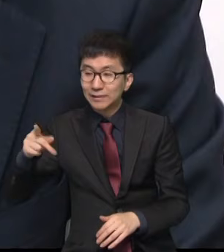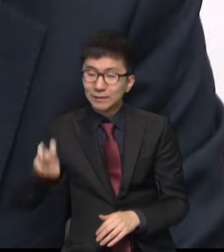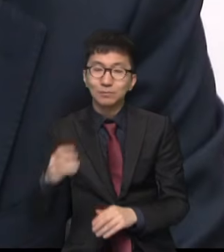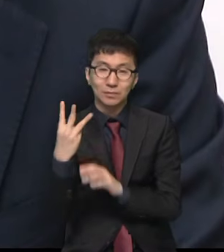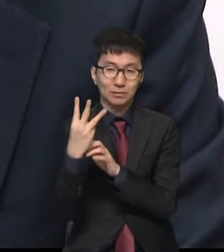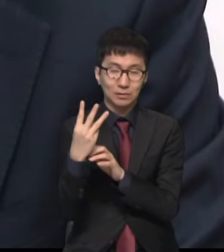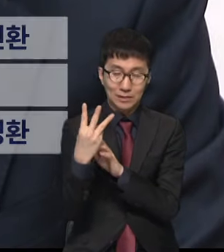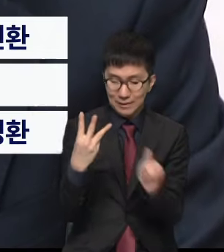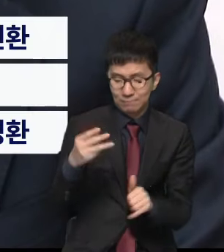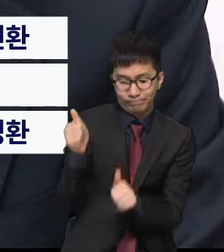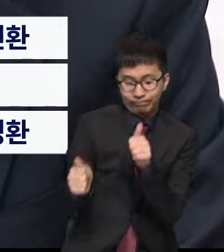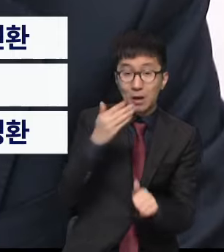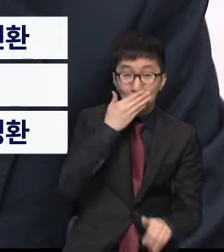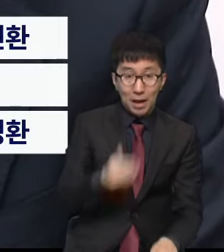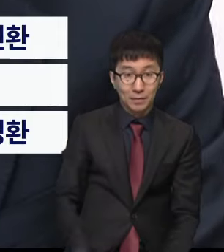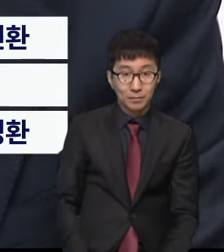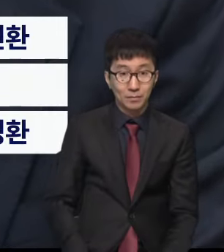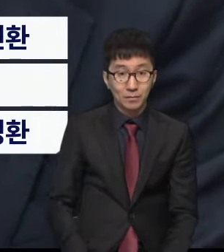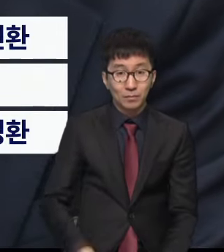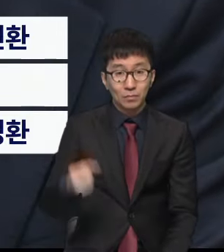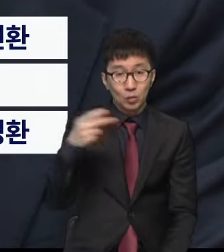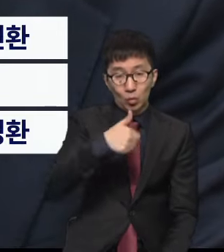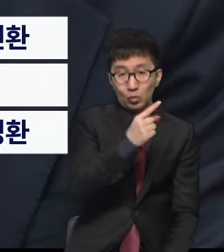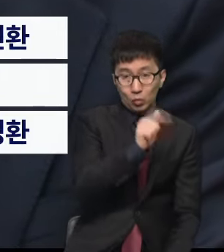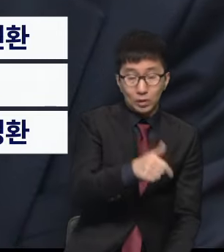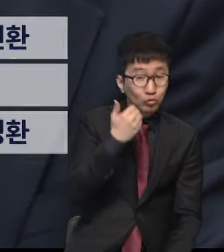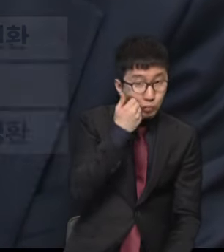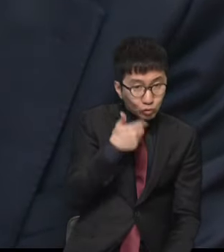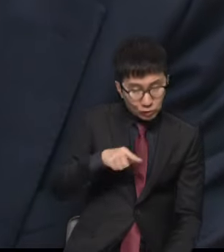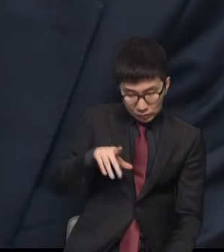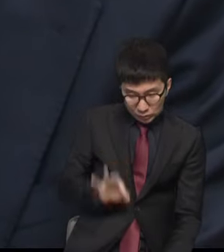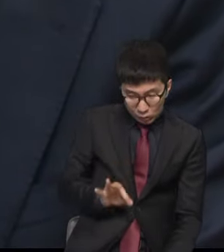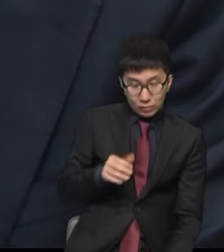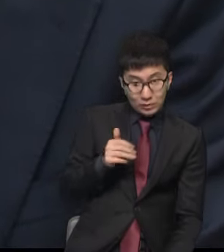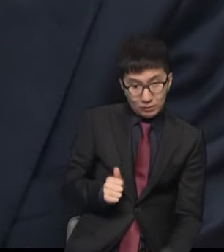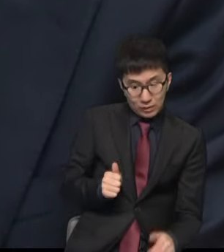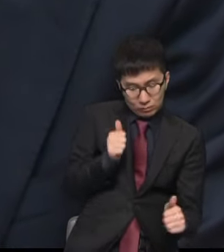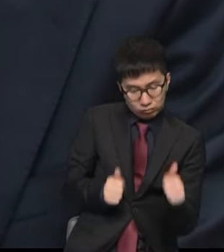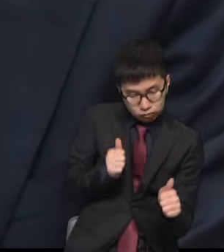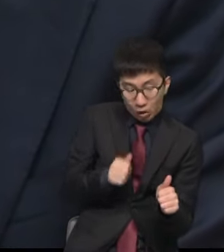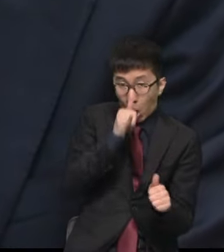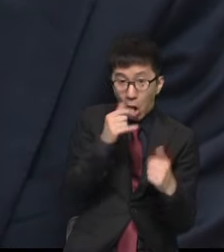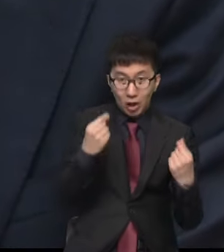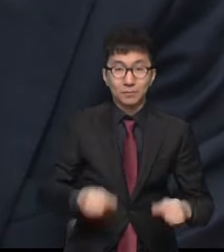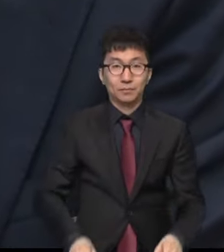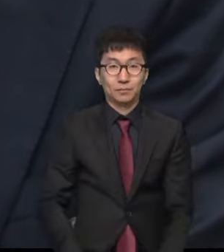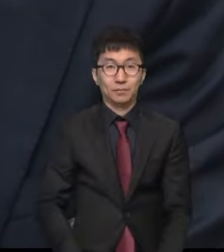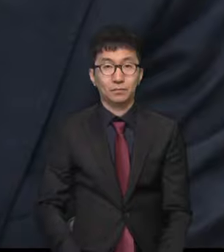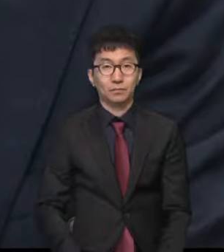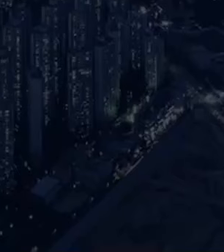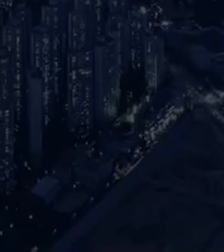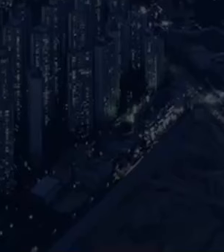친명 박성준 이원은 정호준 전의원과 경선을 치르기로 했습니다 SBS 정석입니다